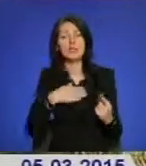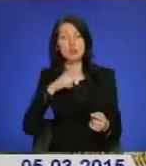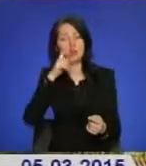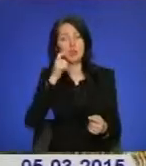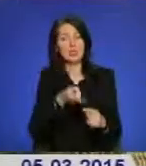люди